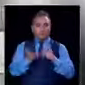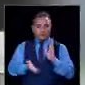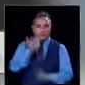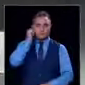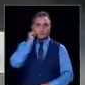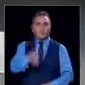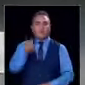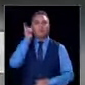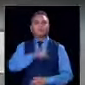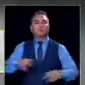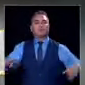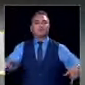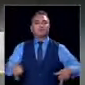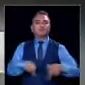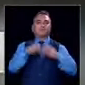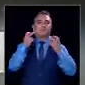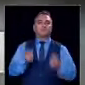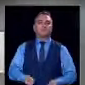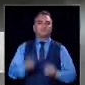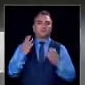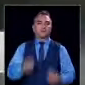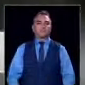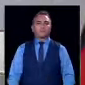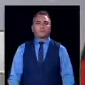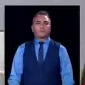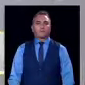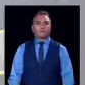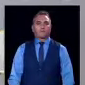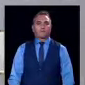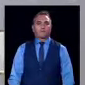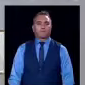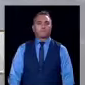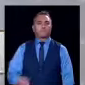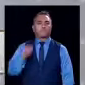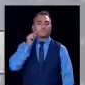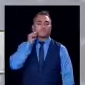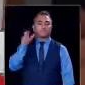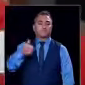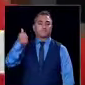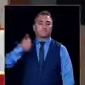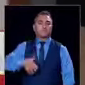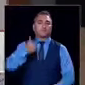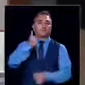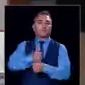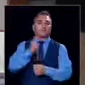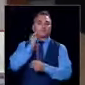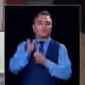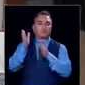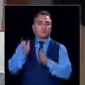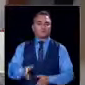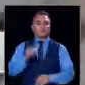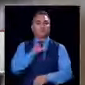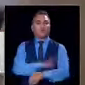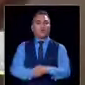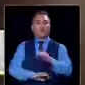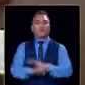Elektriğimiz kayıp ve bize bunu yapıyor. Yönetimdeymiş, yönetim başkanıymış. Kollarımın